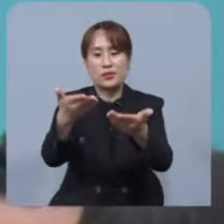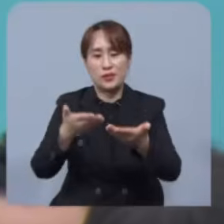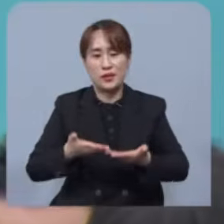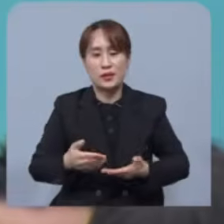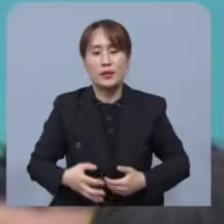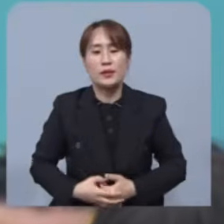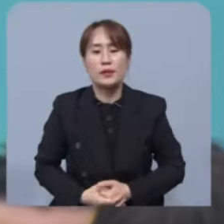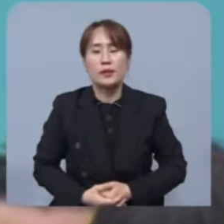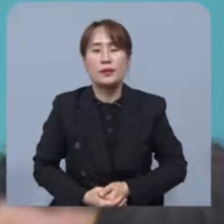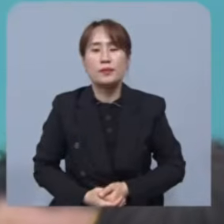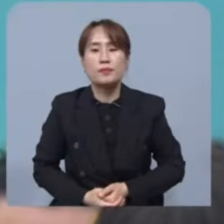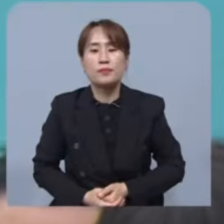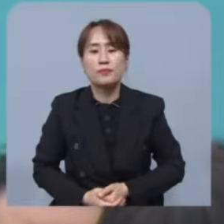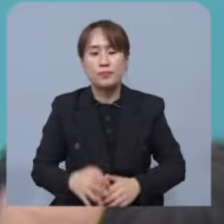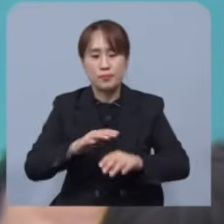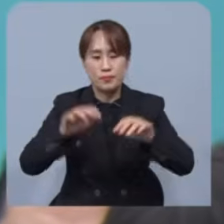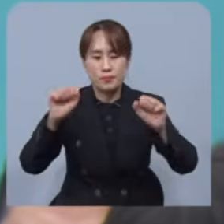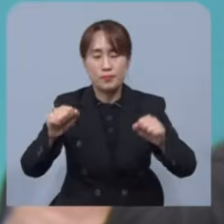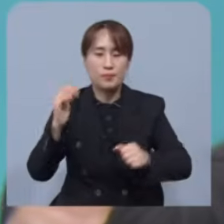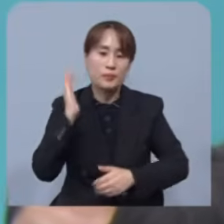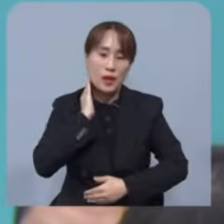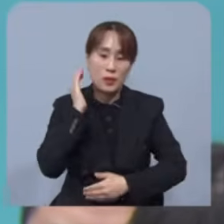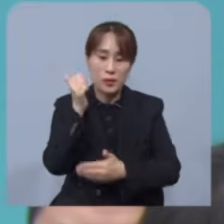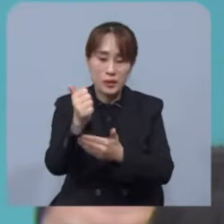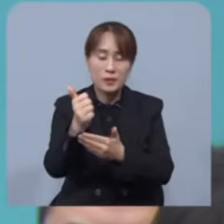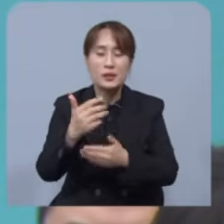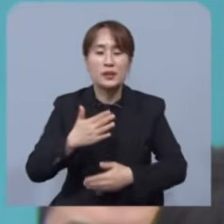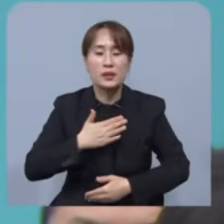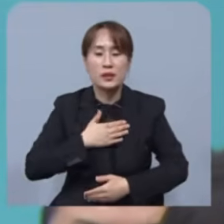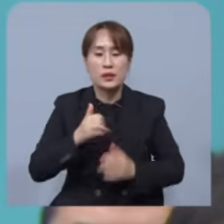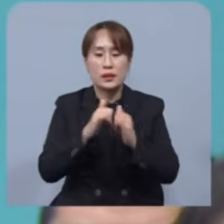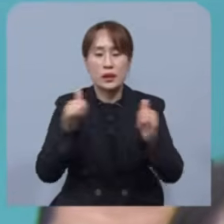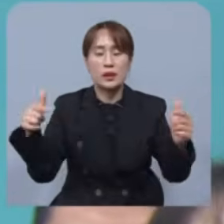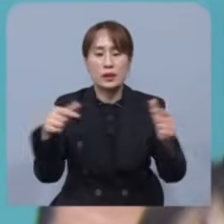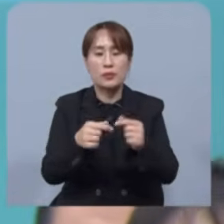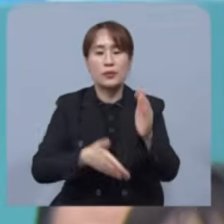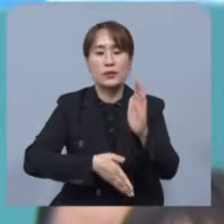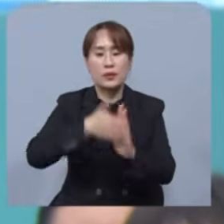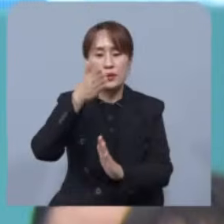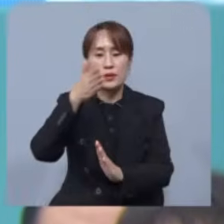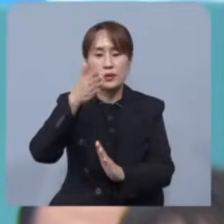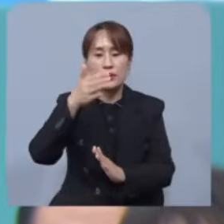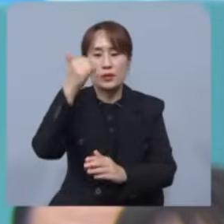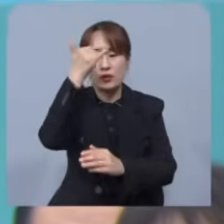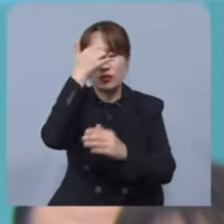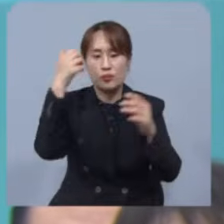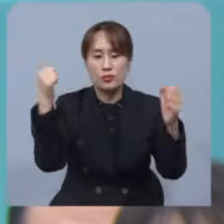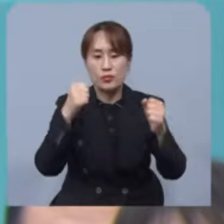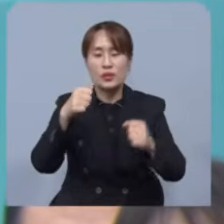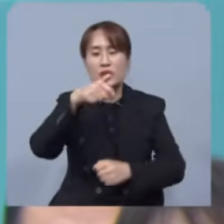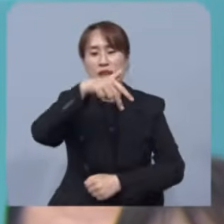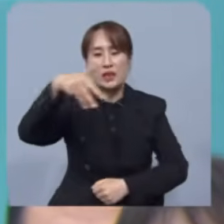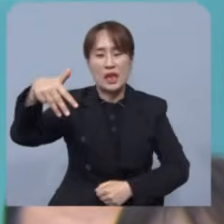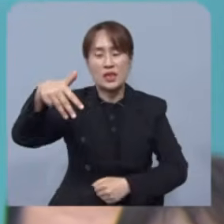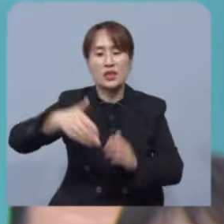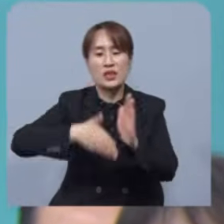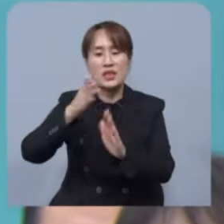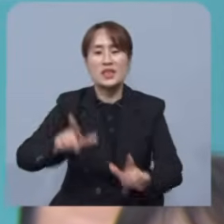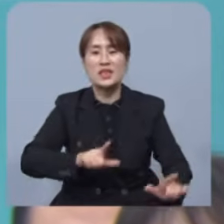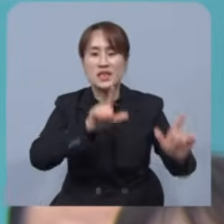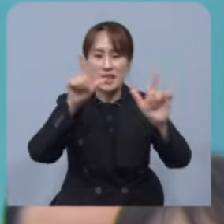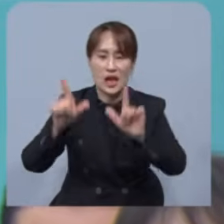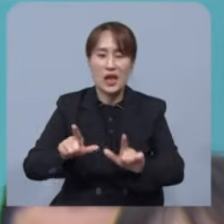주셔가지고요. 네, 안녕하세요, 대통령님. 저는 인구 소멸 도시 충북 제천시에 살고